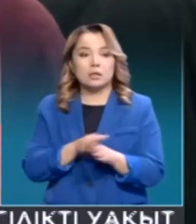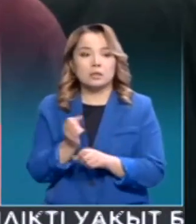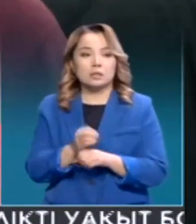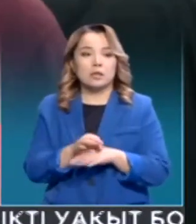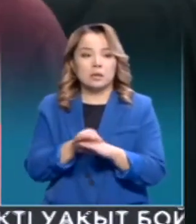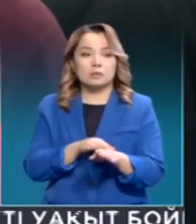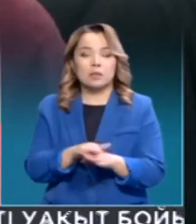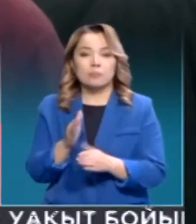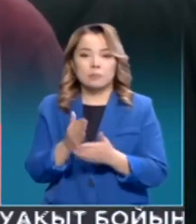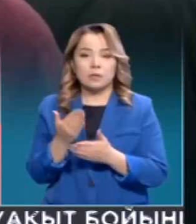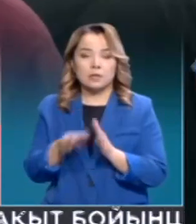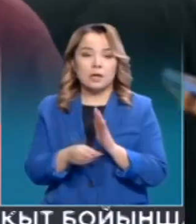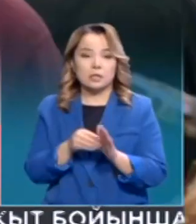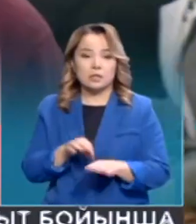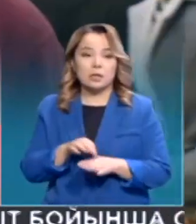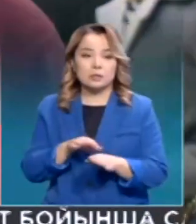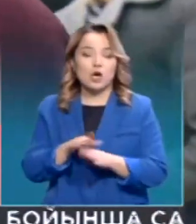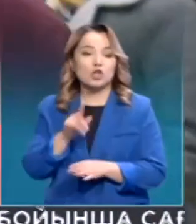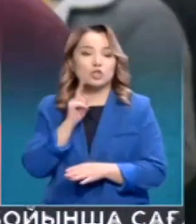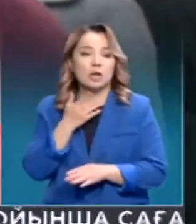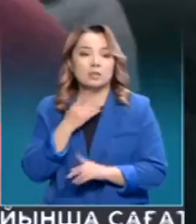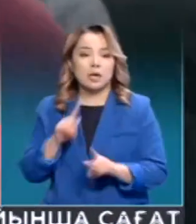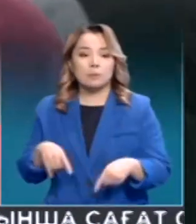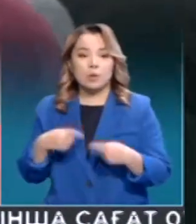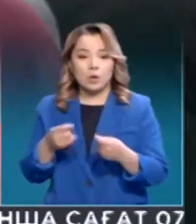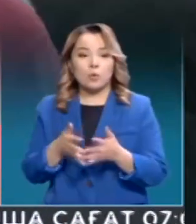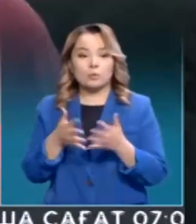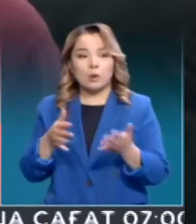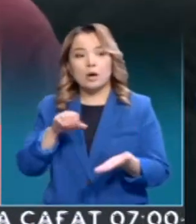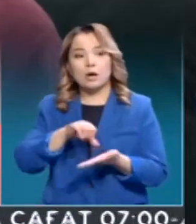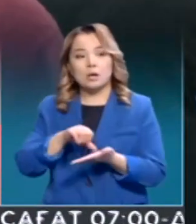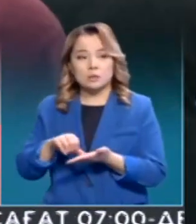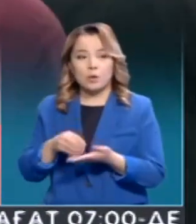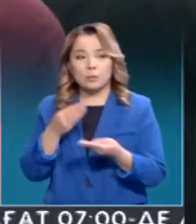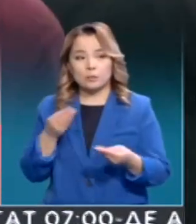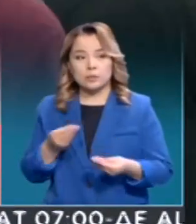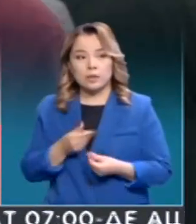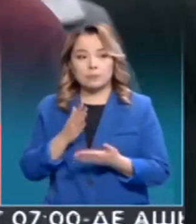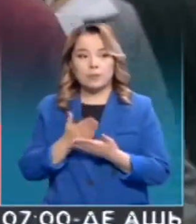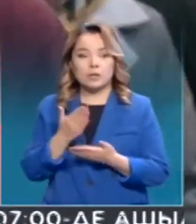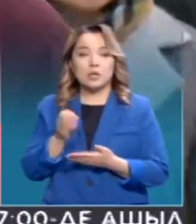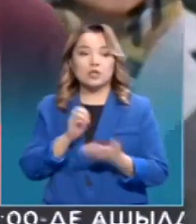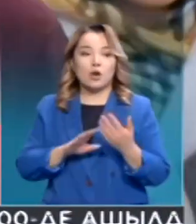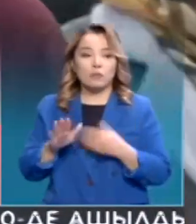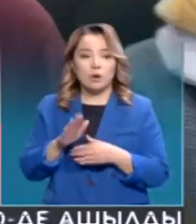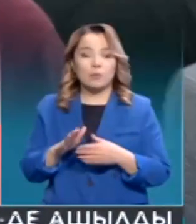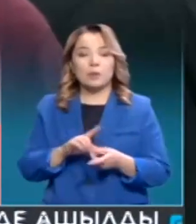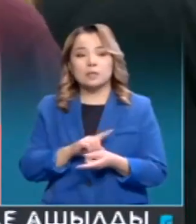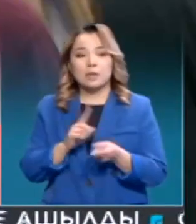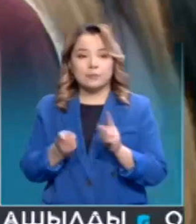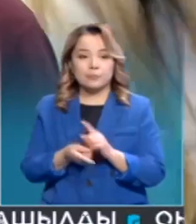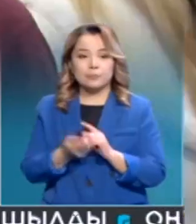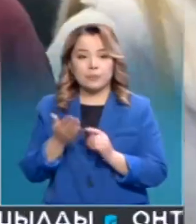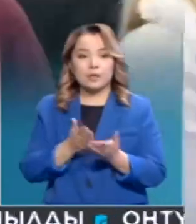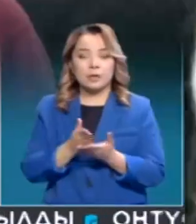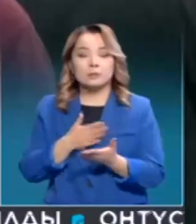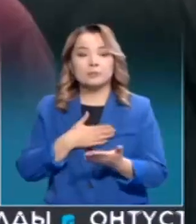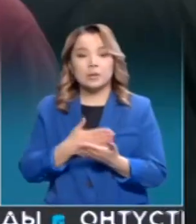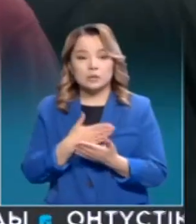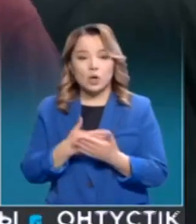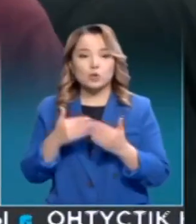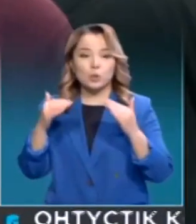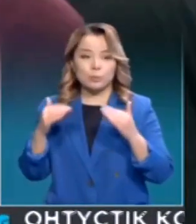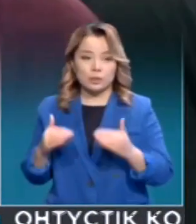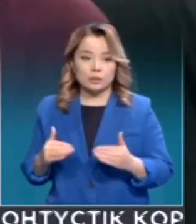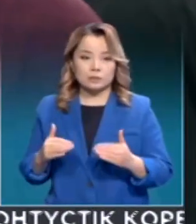процесс. Осы сайлоо кезинде маган жаштардын дауыс берүүгө көптөп катышуу үлкөн асер калтырды. Ал Европада керисинче олардын саясаттагы белсенділиги